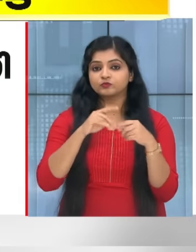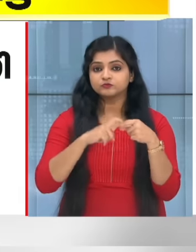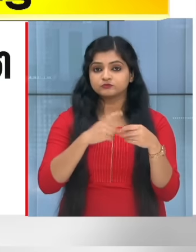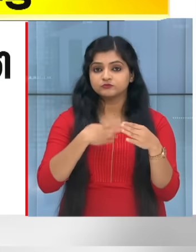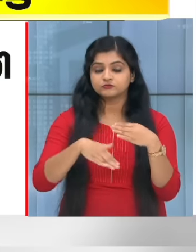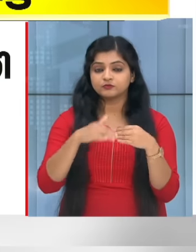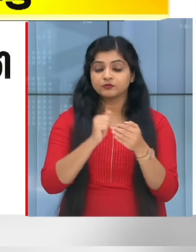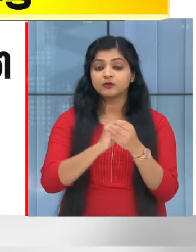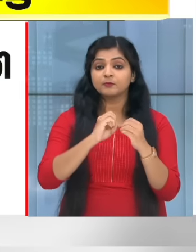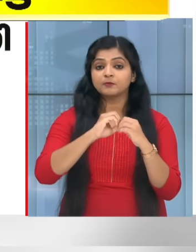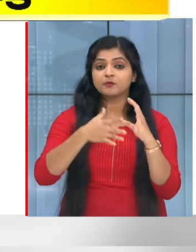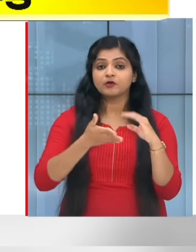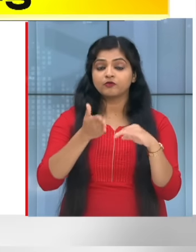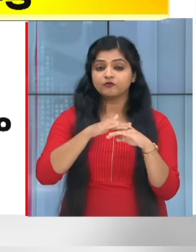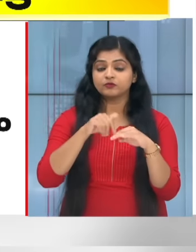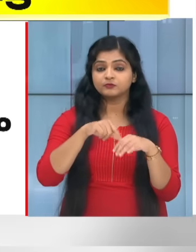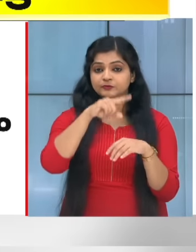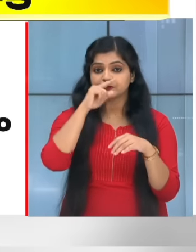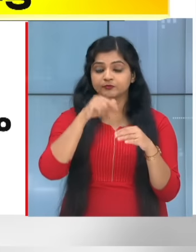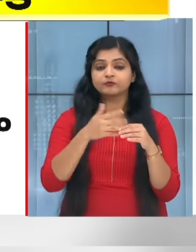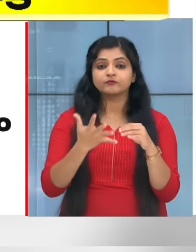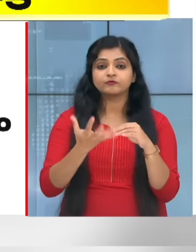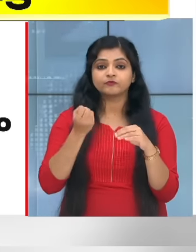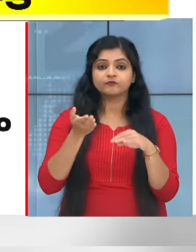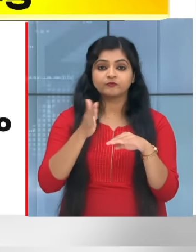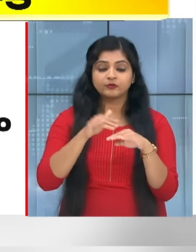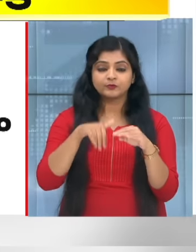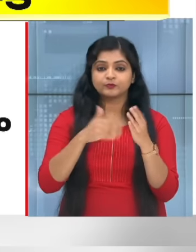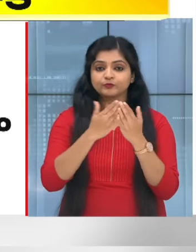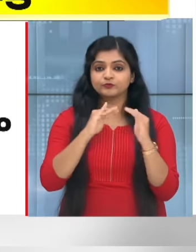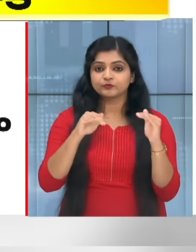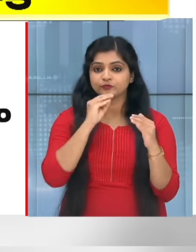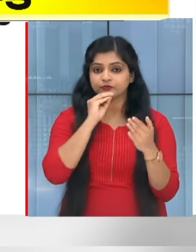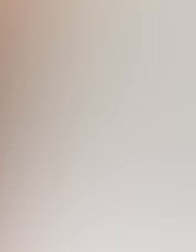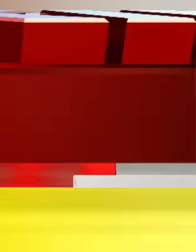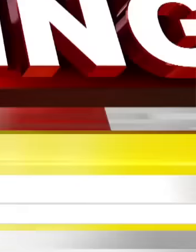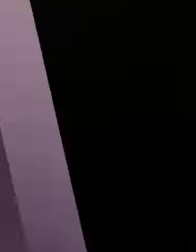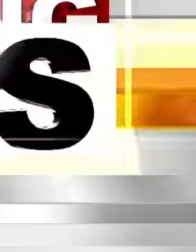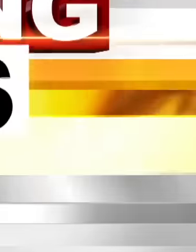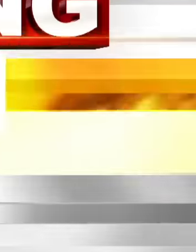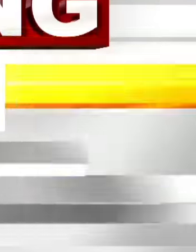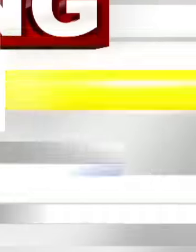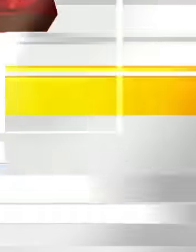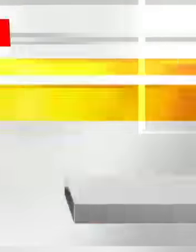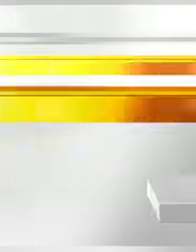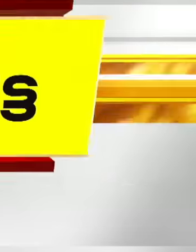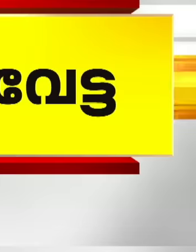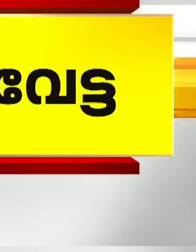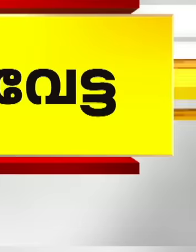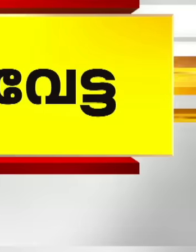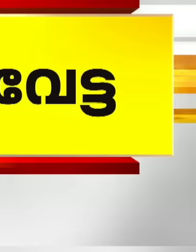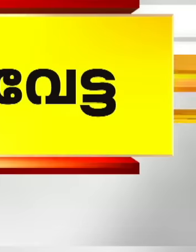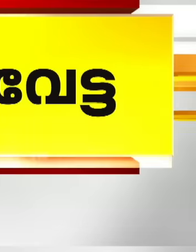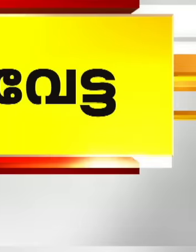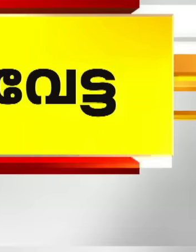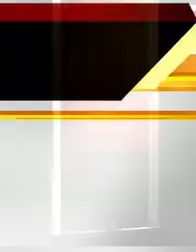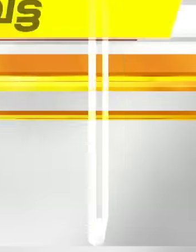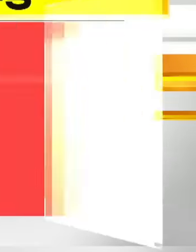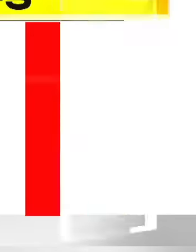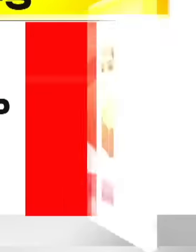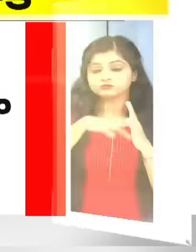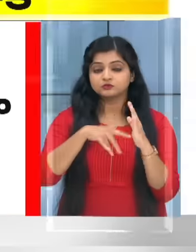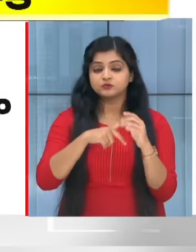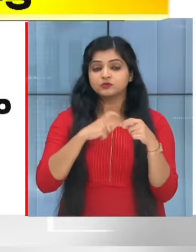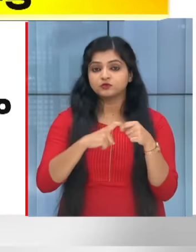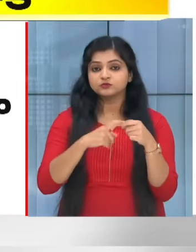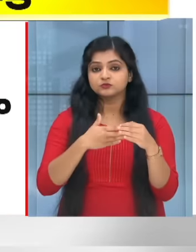നിന്നാണ് ഈ മാരക മയക്കുമരുന്ന് ലഭിച്ചത് എന്നുള്ളതാണ് നിലവിൽ വിദ്യാർത്ഥികൾ നൽകിയിരിക്കുന്ന മൊഴി. എവിടെ നിന്നാണ് ഇവർക്ക് ലഭിച്ചത് എന്നതുൾപ്പെടെയുള്ള വിവരങ്ങൾ കൂടുതൽ ചോദ്യം